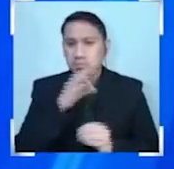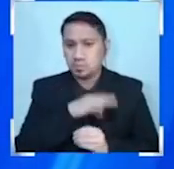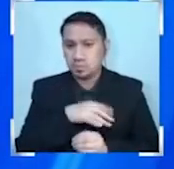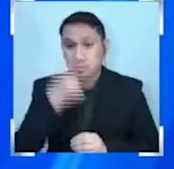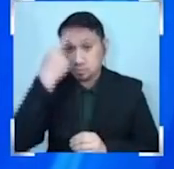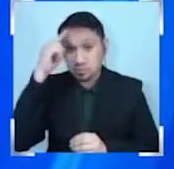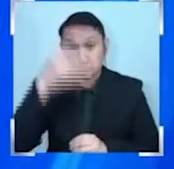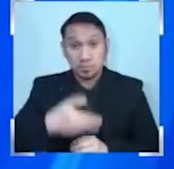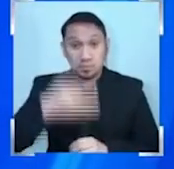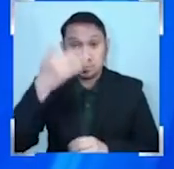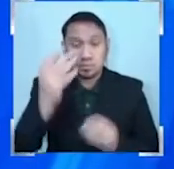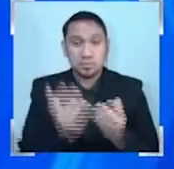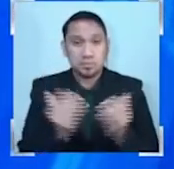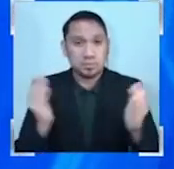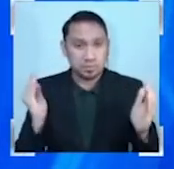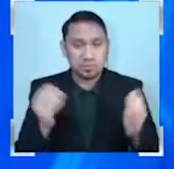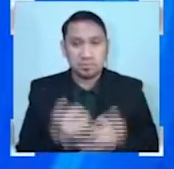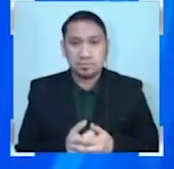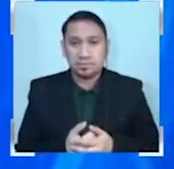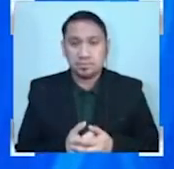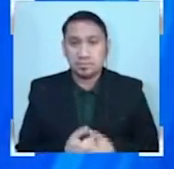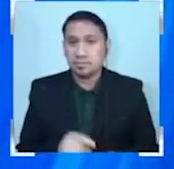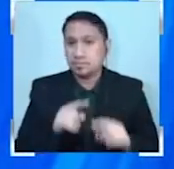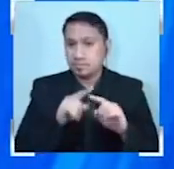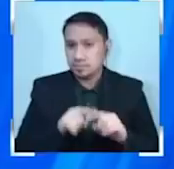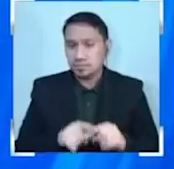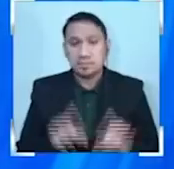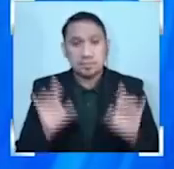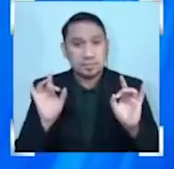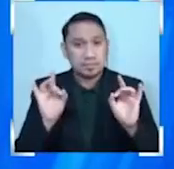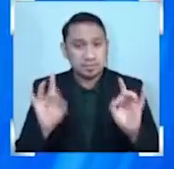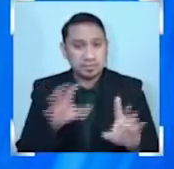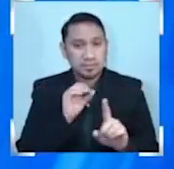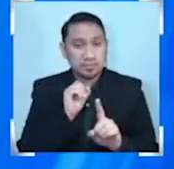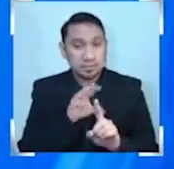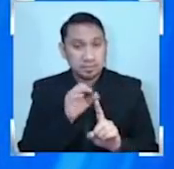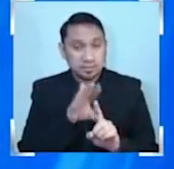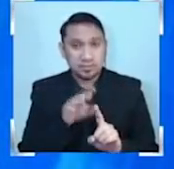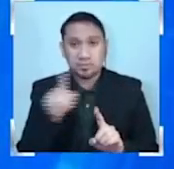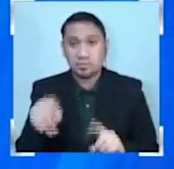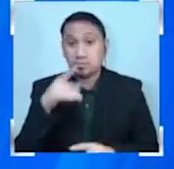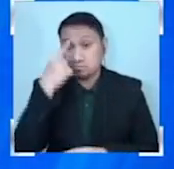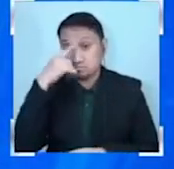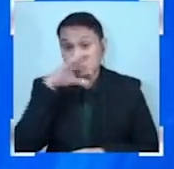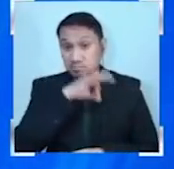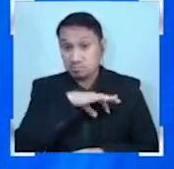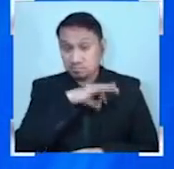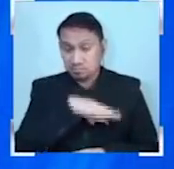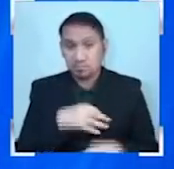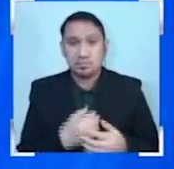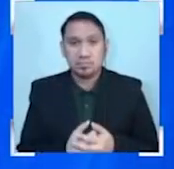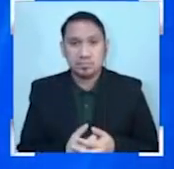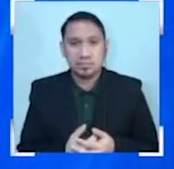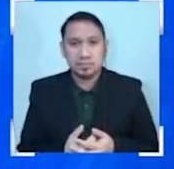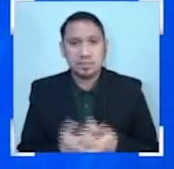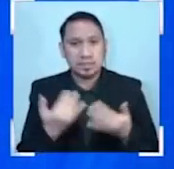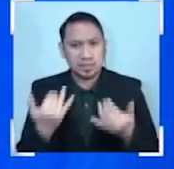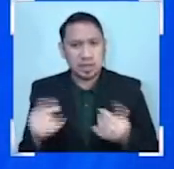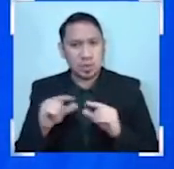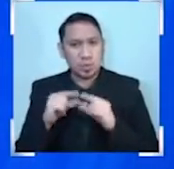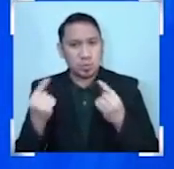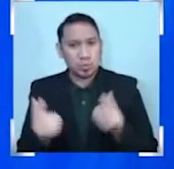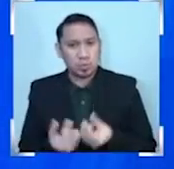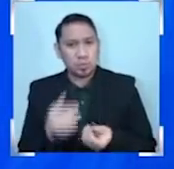pandemic. Nakadepende sa risk exposure ng frontliner ang benepisyo, bagay na inalmahan ng isang grupo ng mga